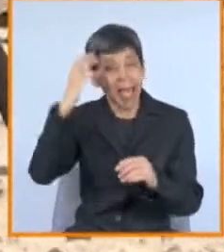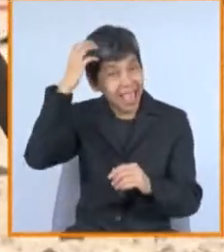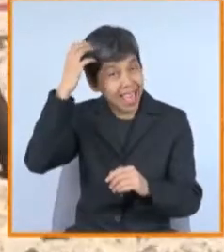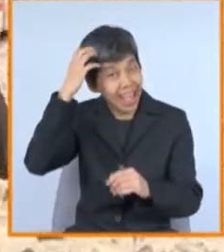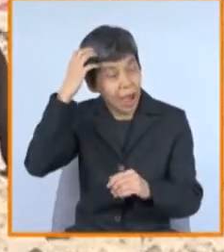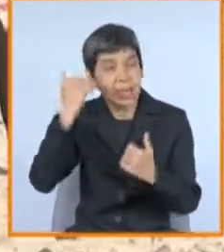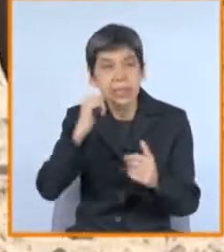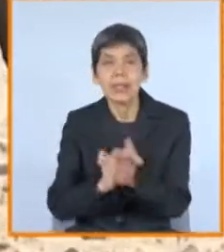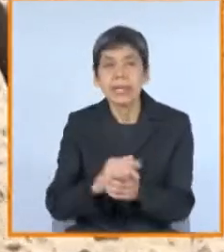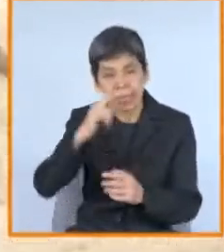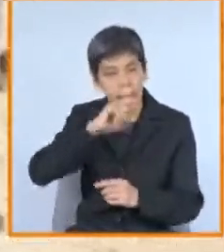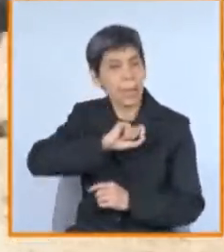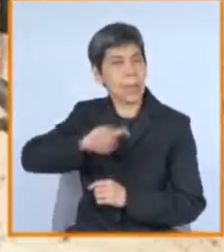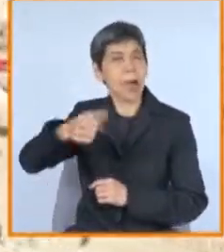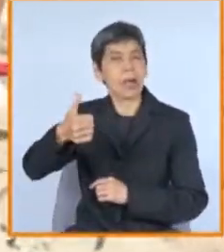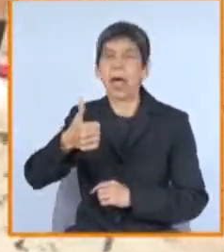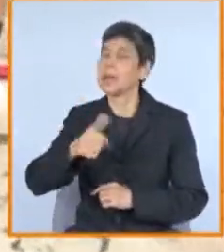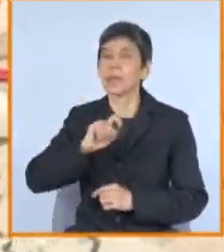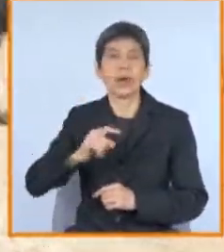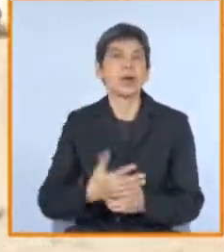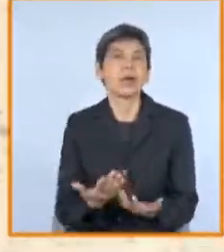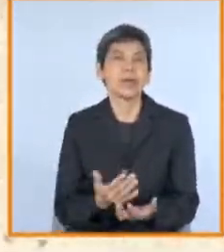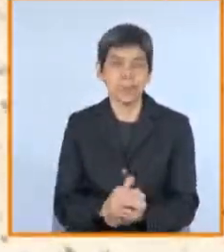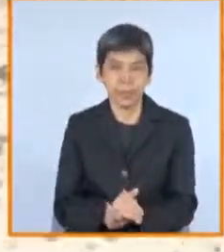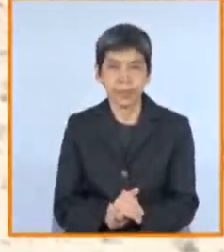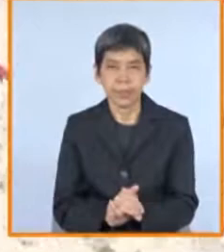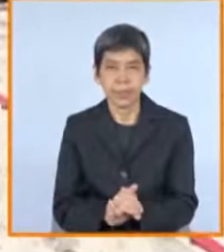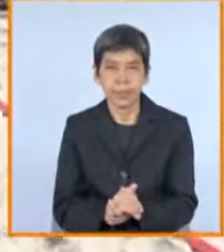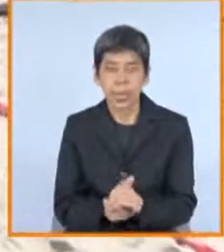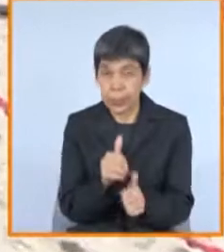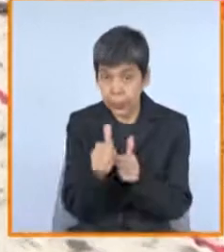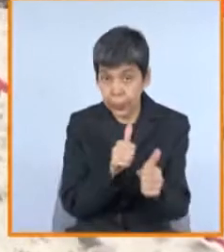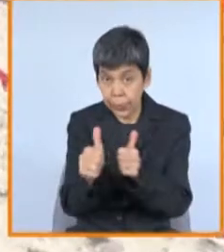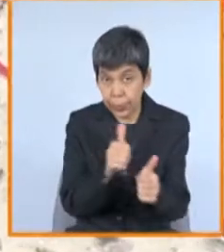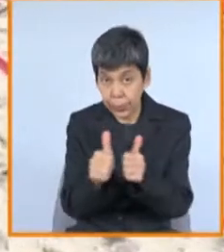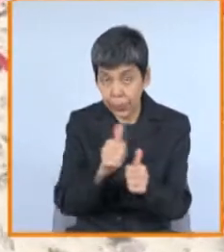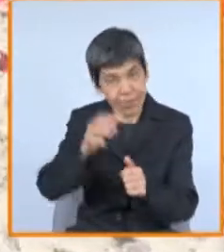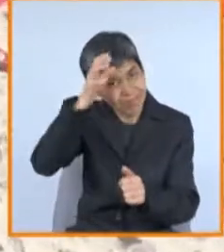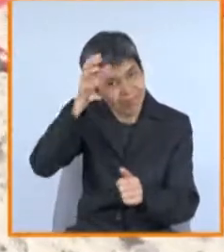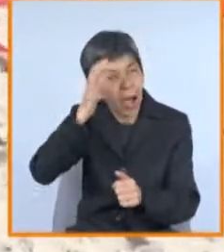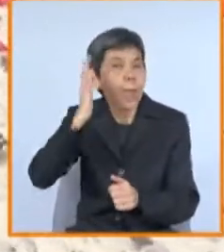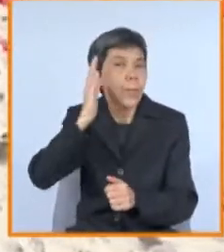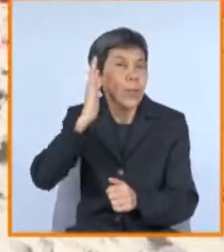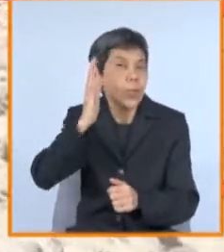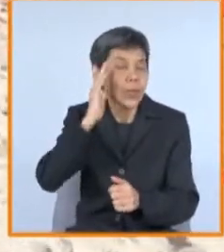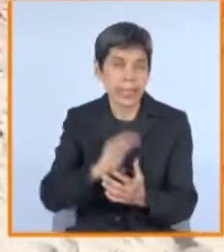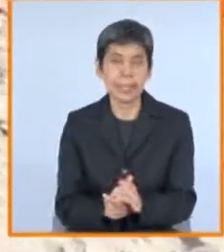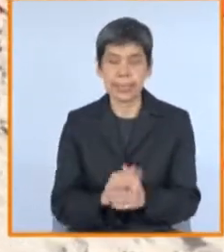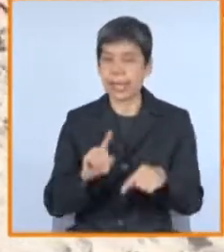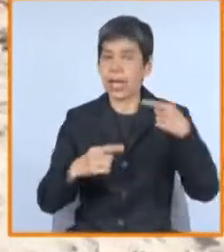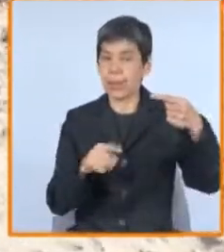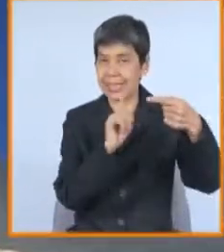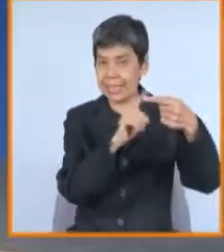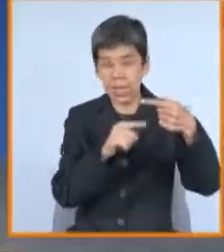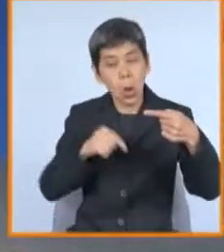วก่อนที่ทีมไทยจะเอาชนะไปอย่างสบาย2-0เกมในการแข่งขันเซปักตะก้อชายรอบแรกผ่านเข้าไปพบ